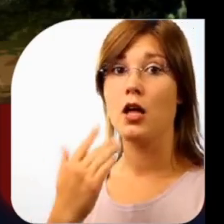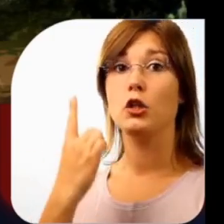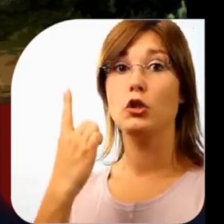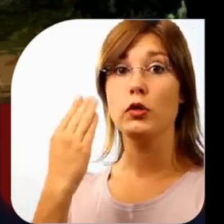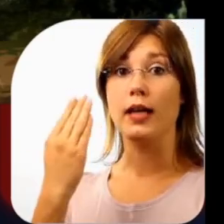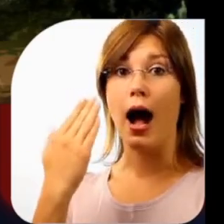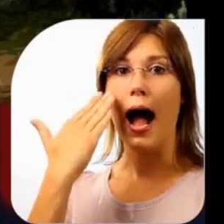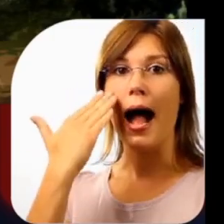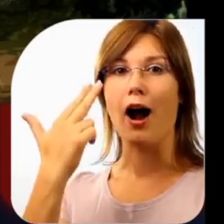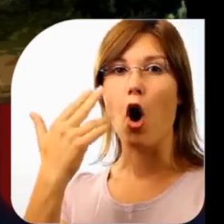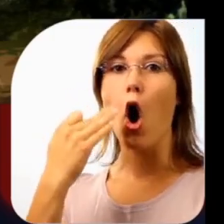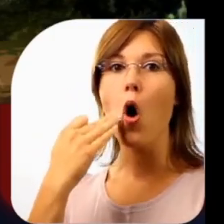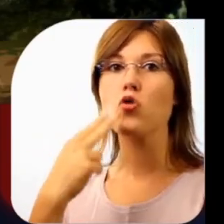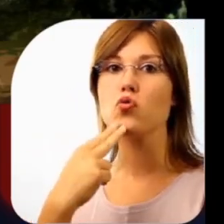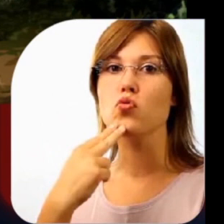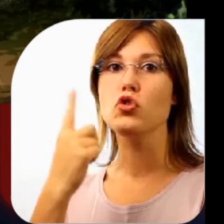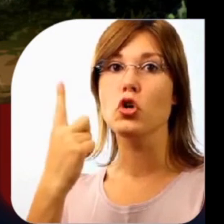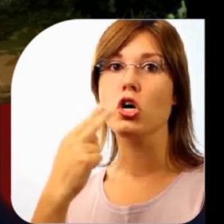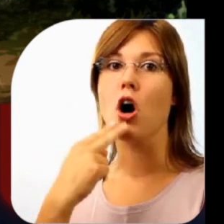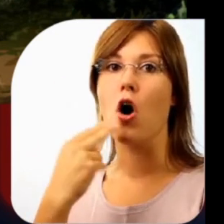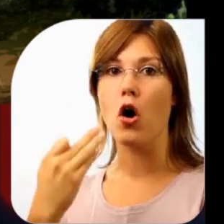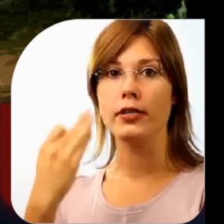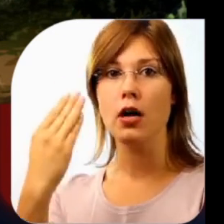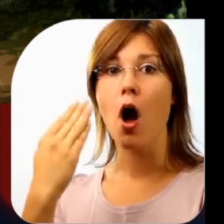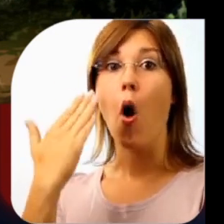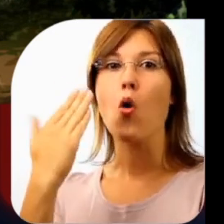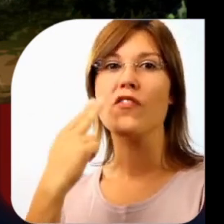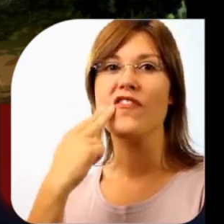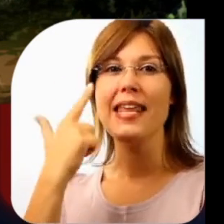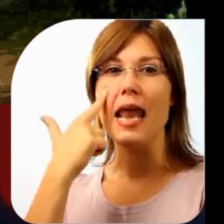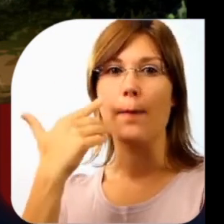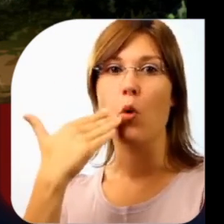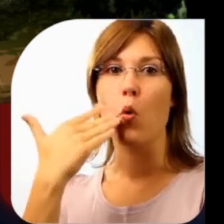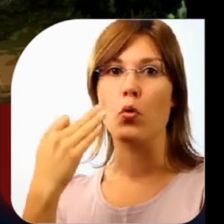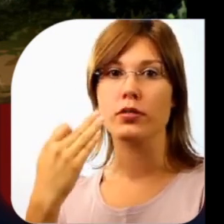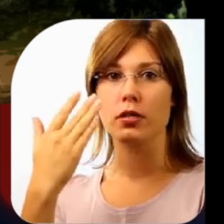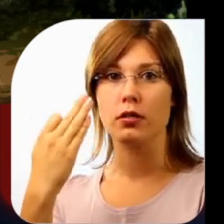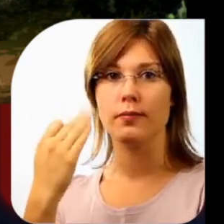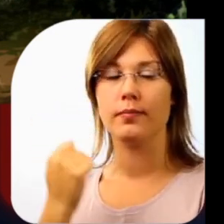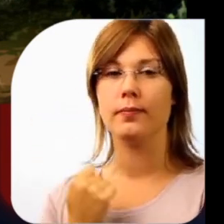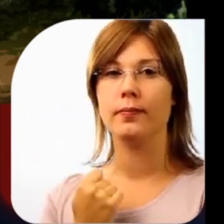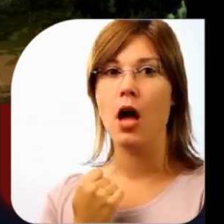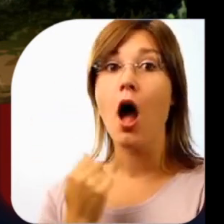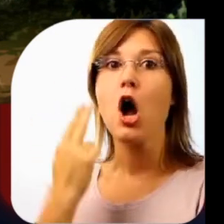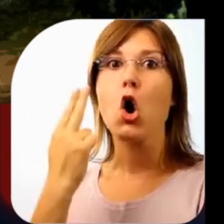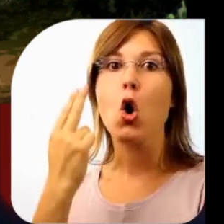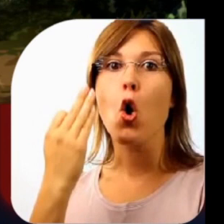Violette donna un grand coup de corne au vilain monstre.